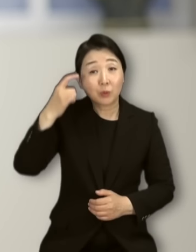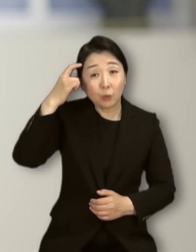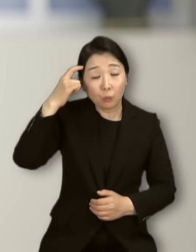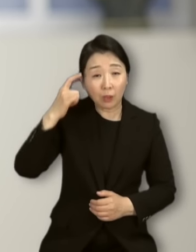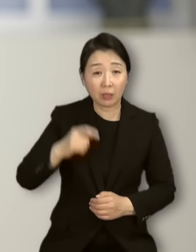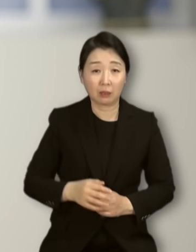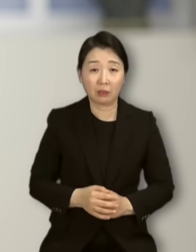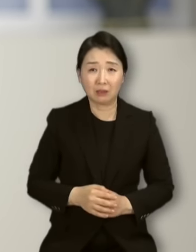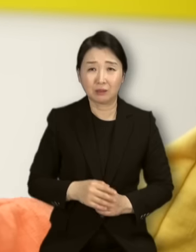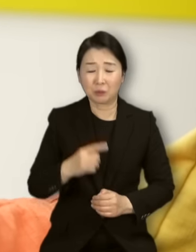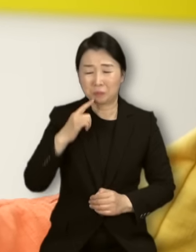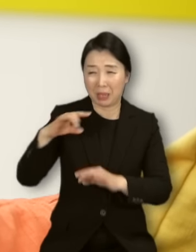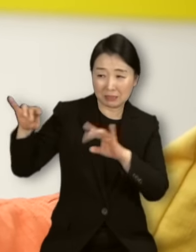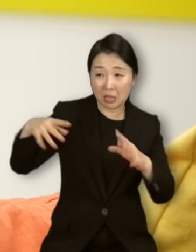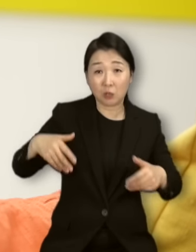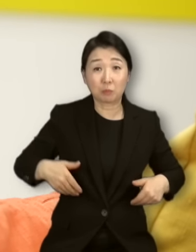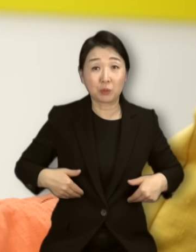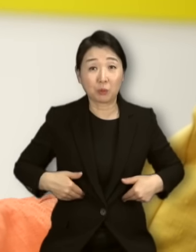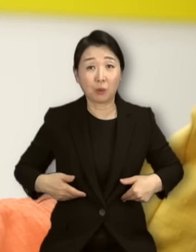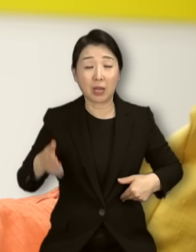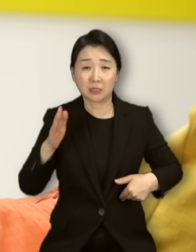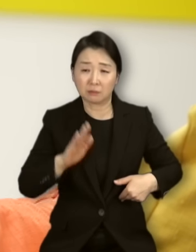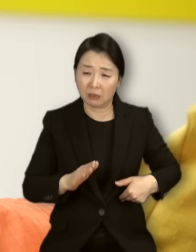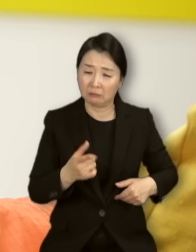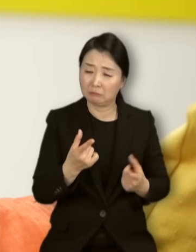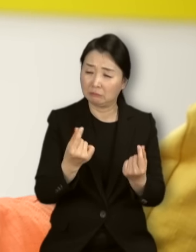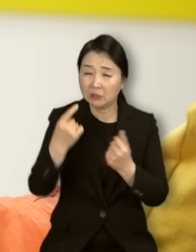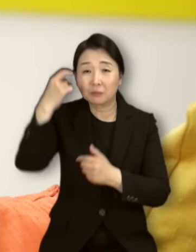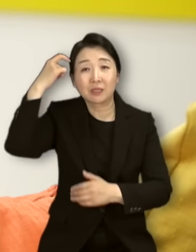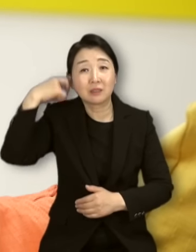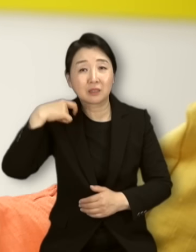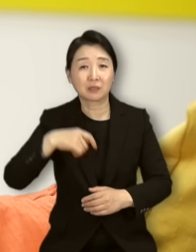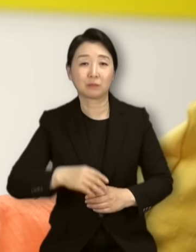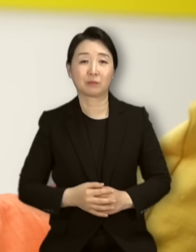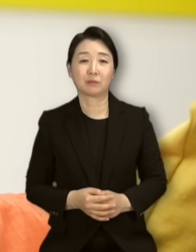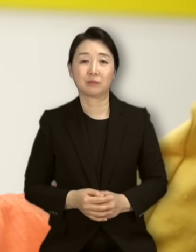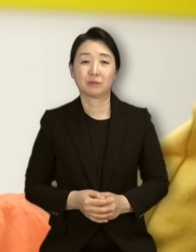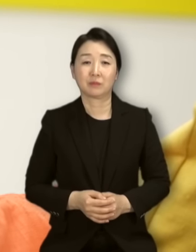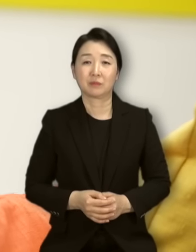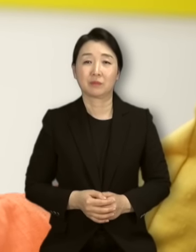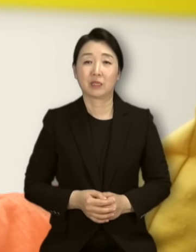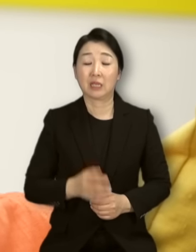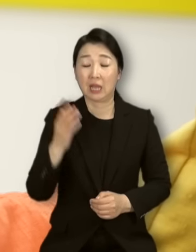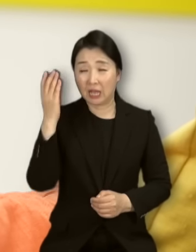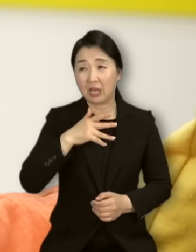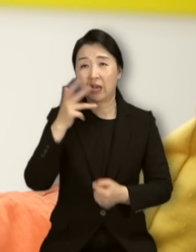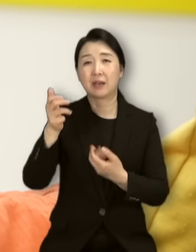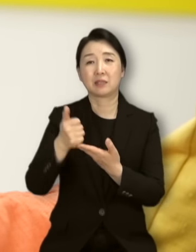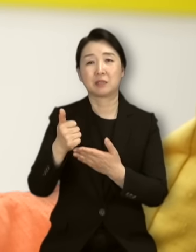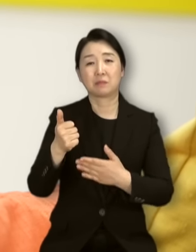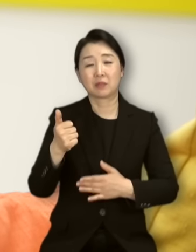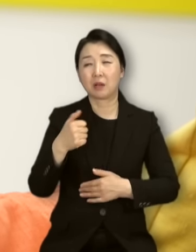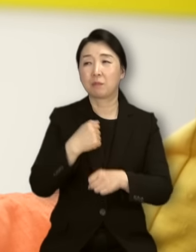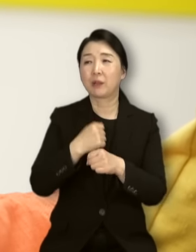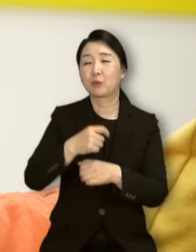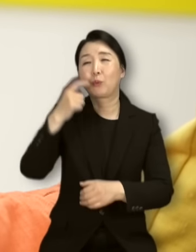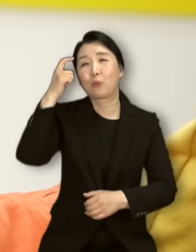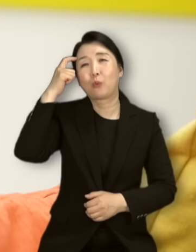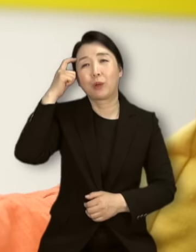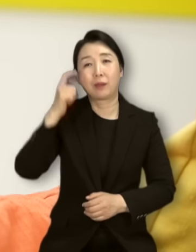왜 더 자극적이어야 되는데 뭐 그게 그거인 거 같고 그러니까 아 굳이 하나님 나를